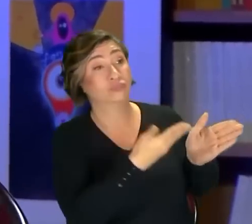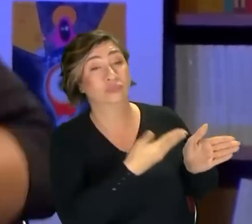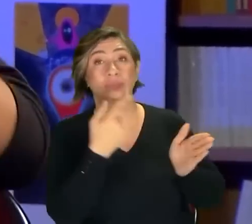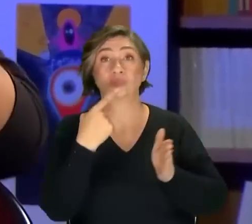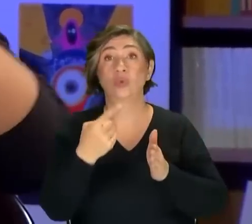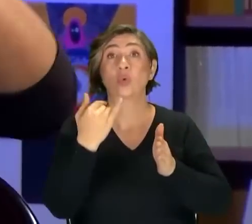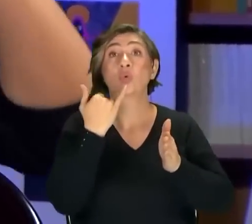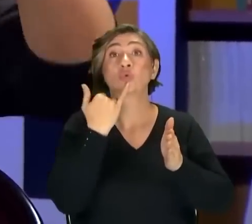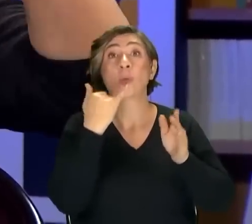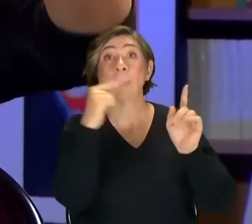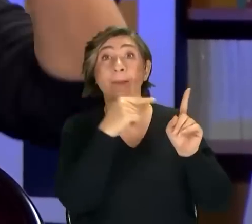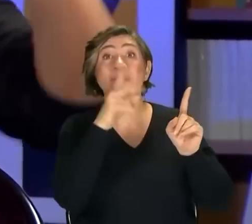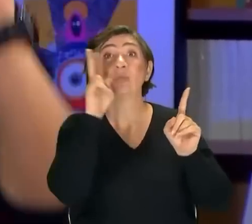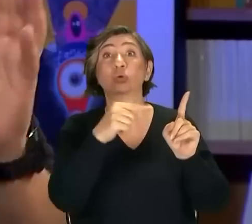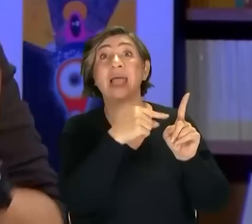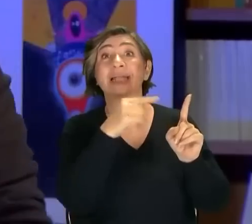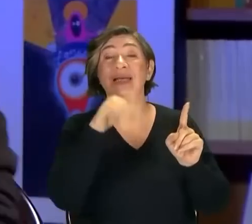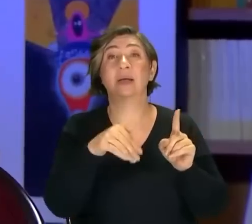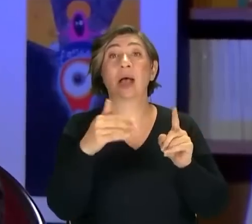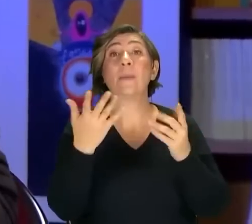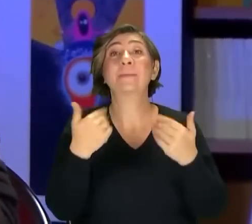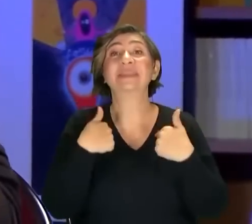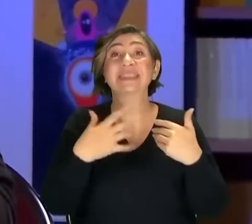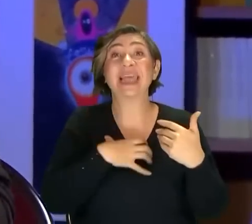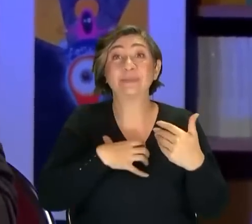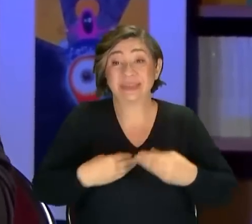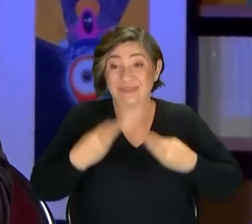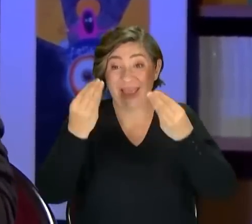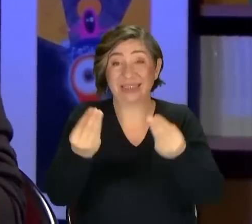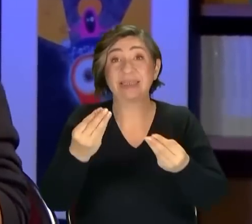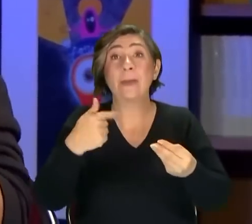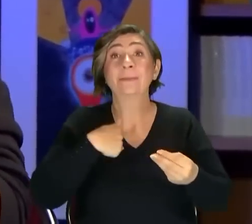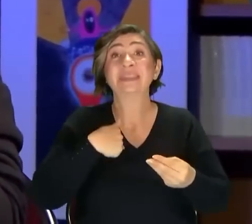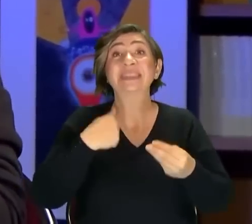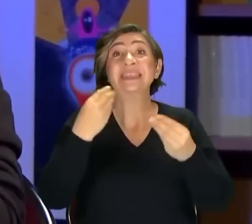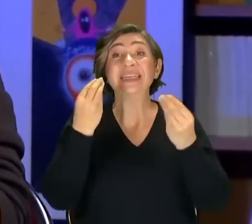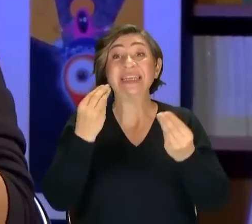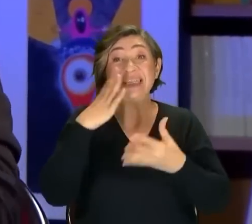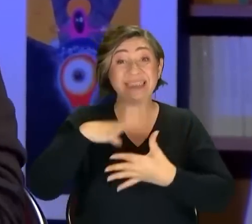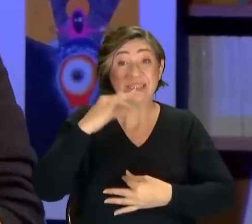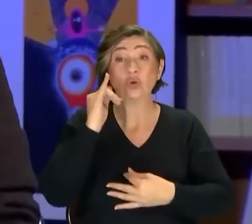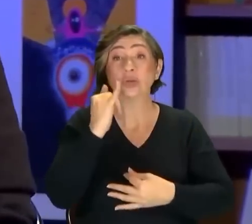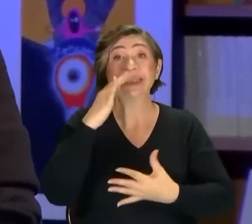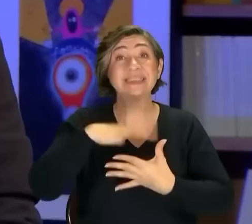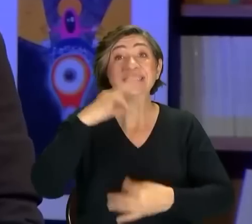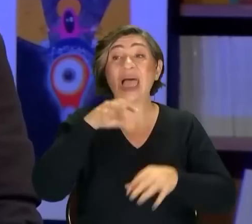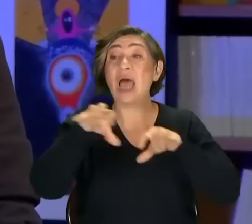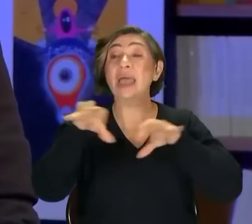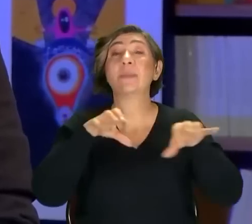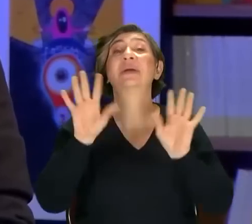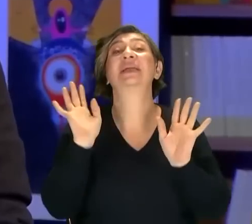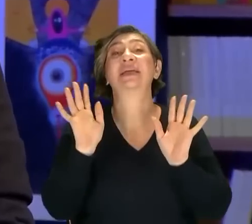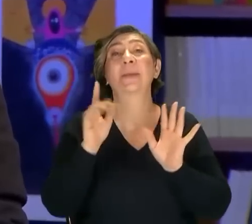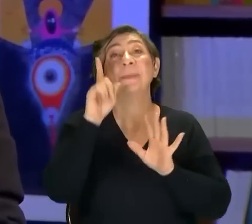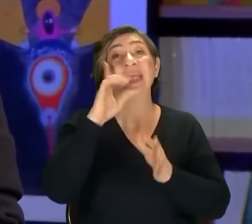insanlara. Konuk bak bu geldi vallahi bu geldi falan filan durumu. Ama biz kendimizi sunduk. Bravo. Biz iyi insanlar ya da kötü insanlar olarak ayırmadık kendimizi